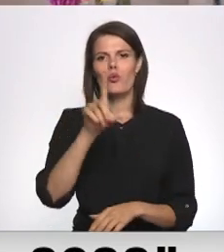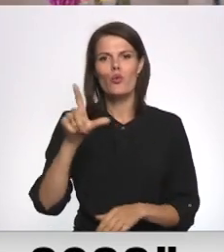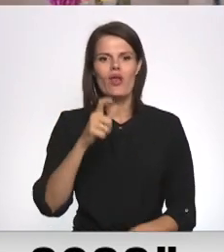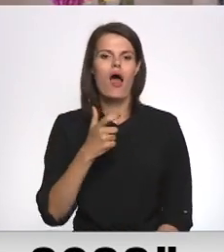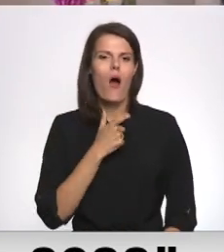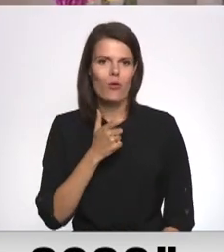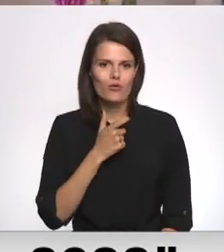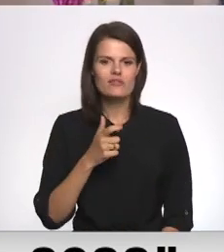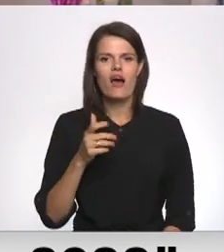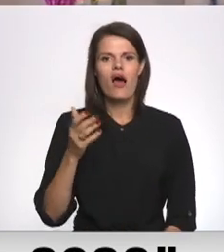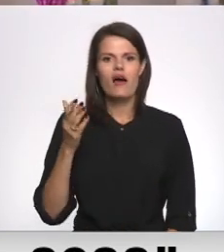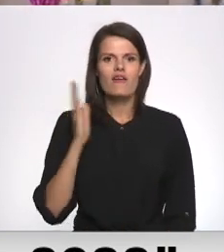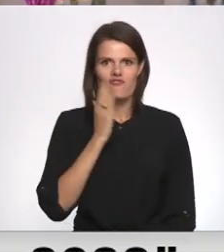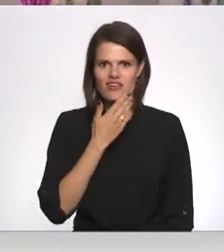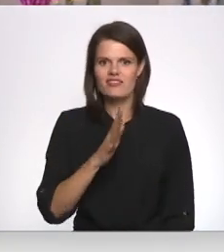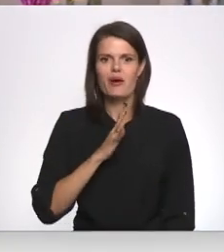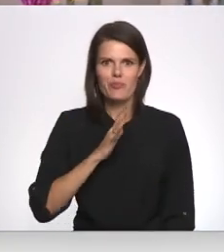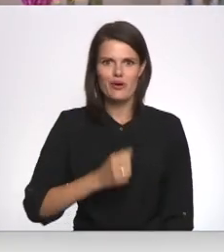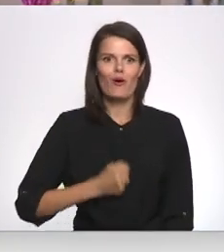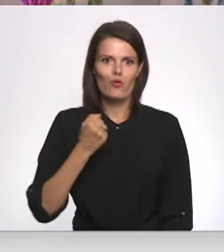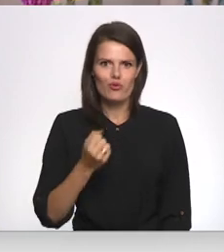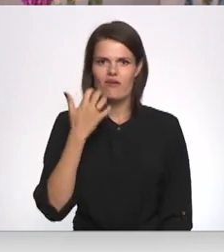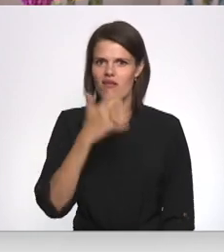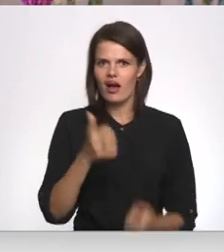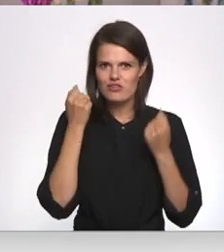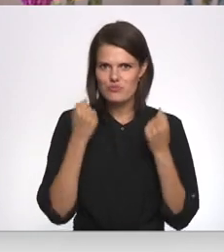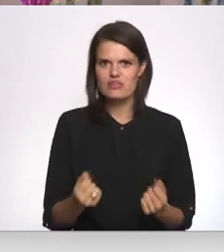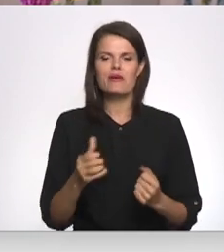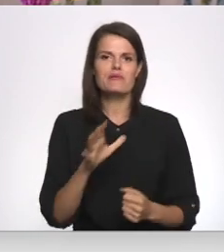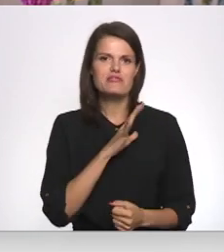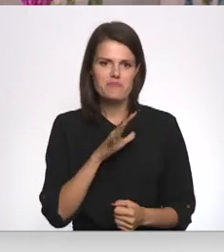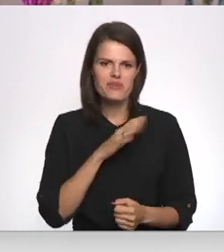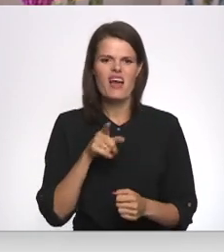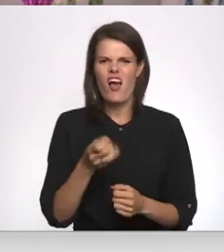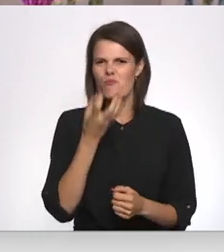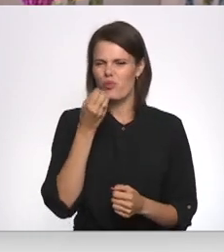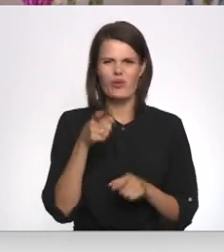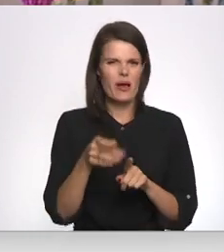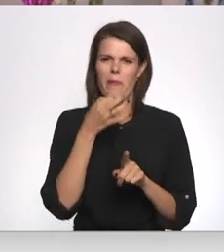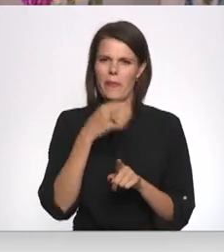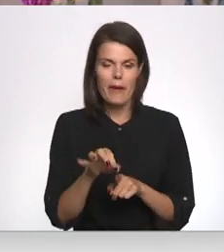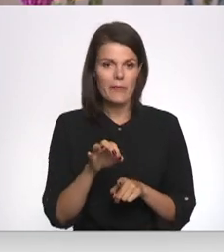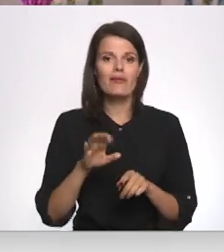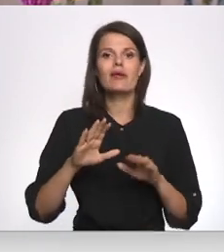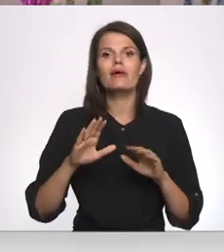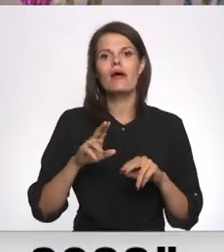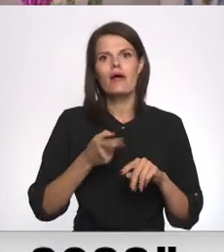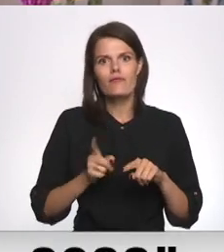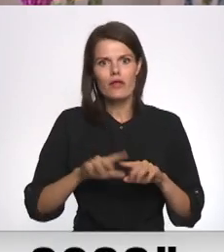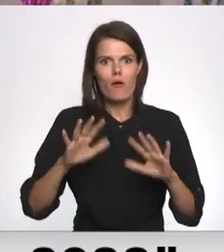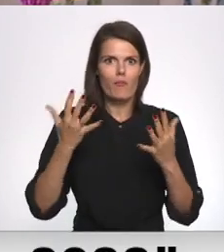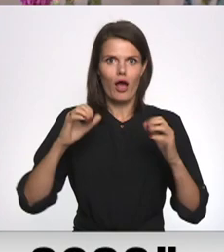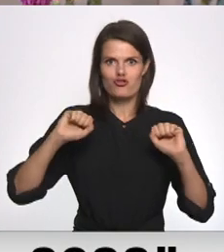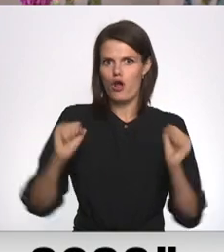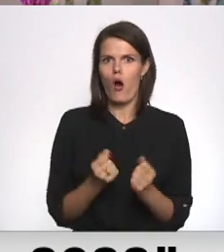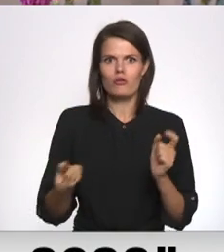augustā. Dālijām vasara bija izaicinoša, tāpat kā mums pašiem karstums bija diezgan liels. Tas dālijām neiet pie sirds tik ļoti. Tad nāca pēkšņš